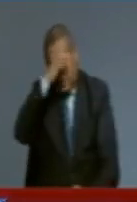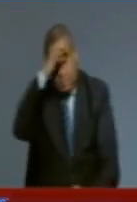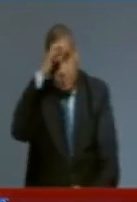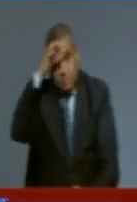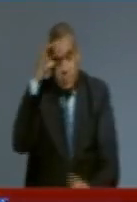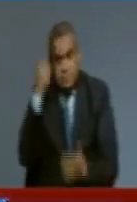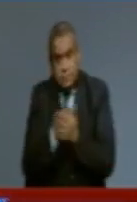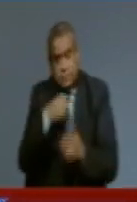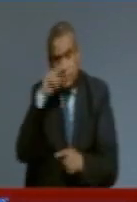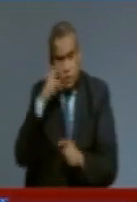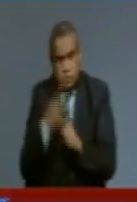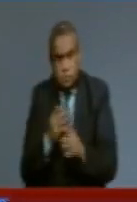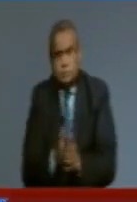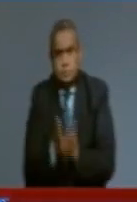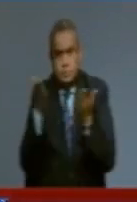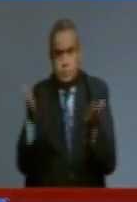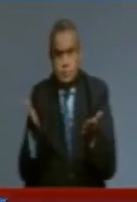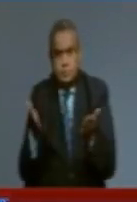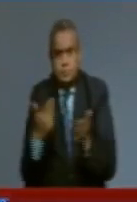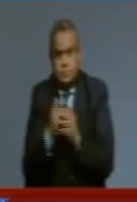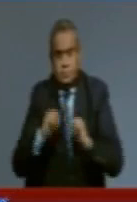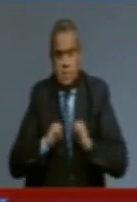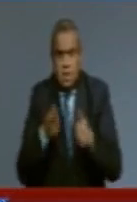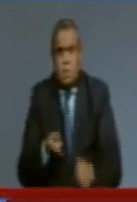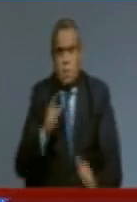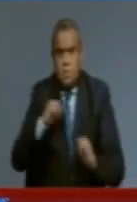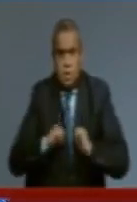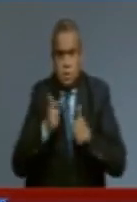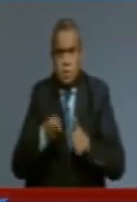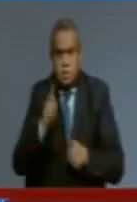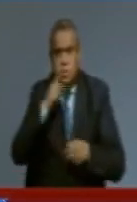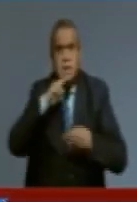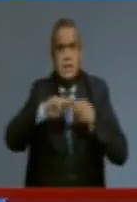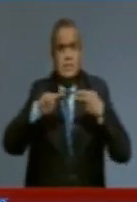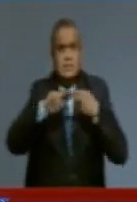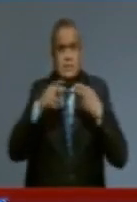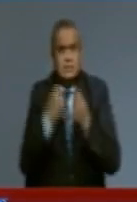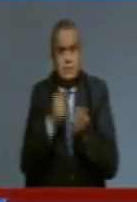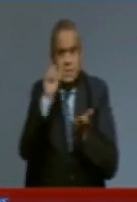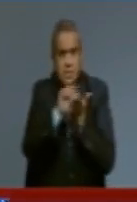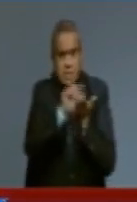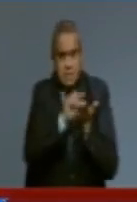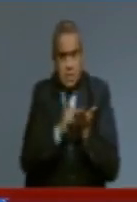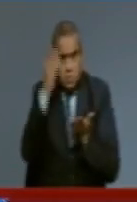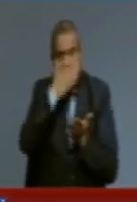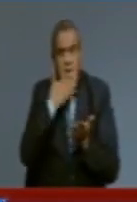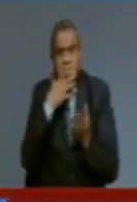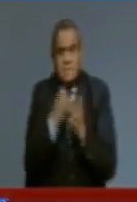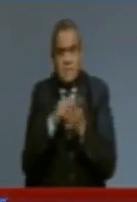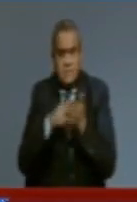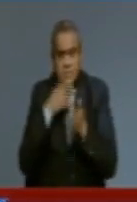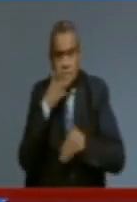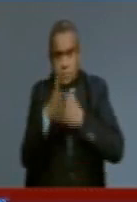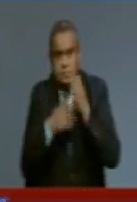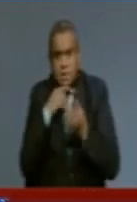ذلك هو المبادرات الخاصة بصنع السلام للدول الإفريقية ومشاركتها في حل